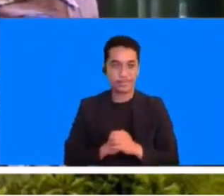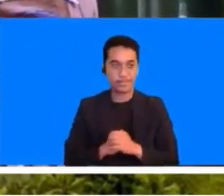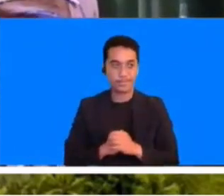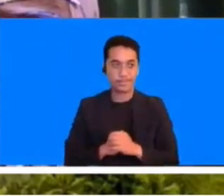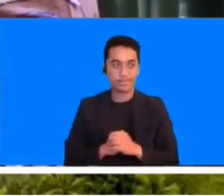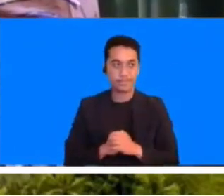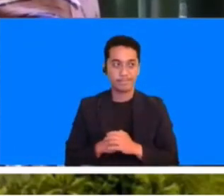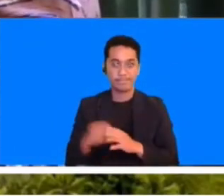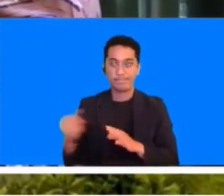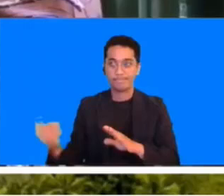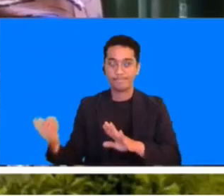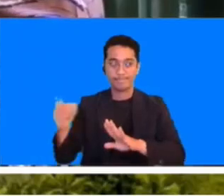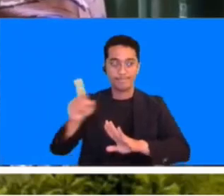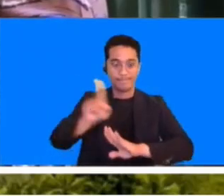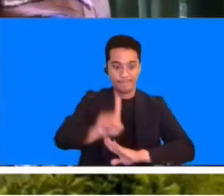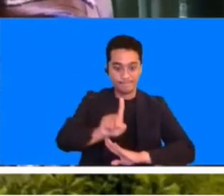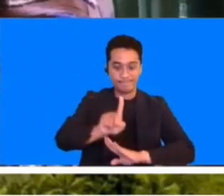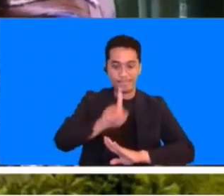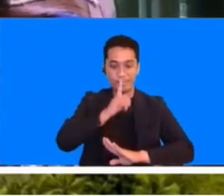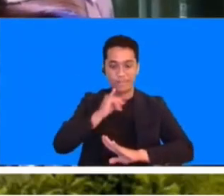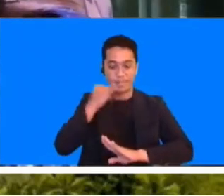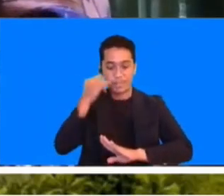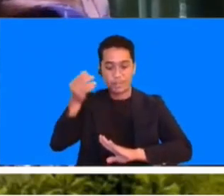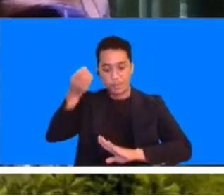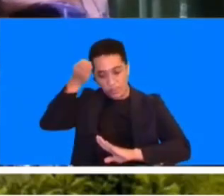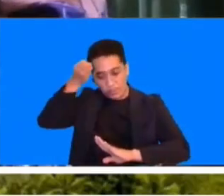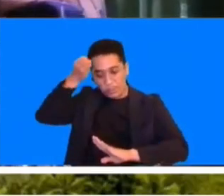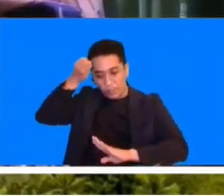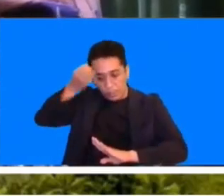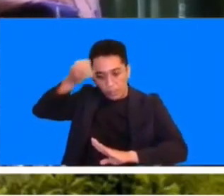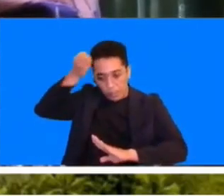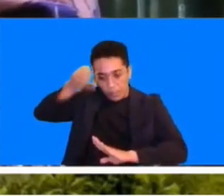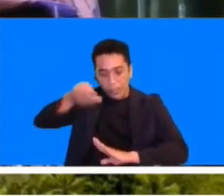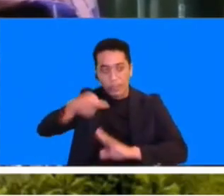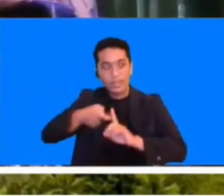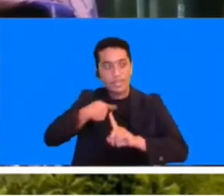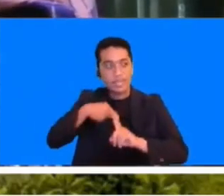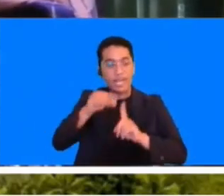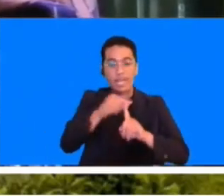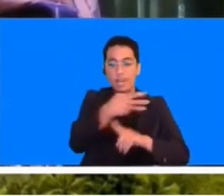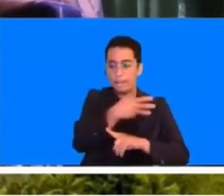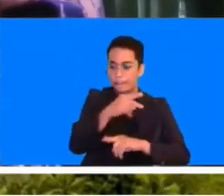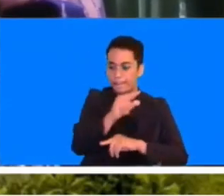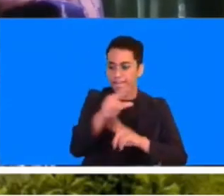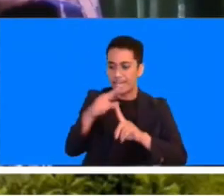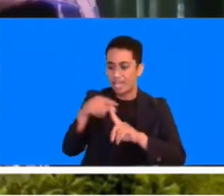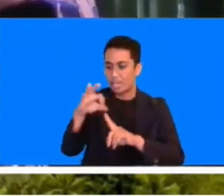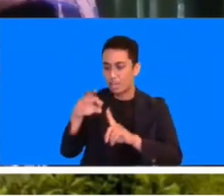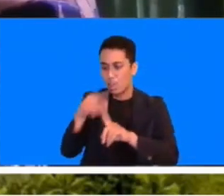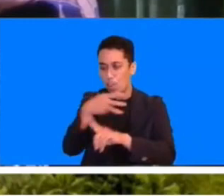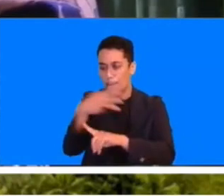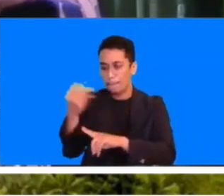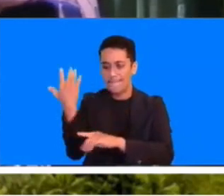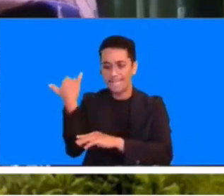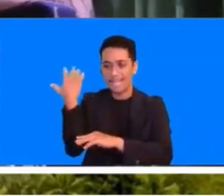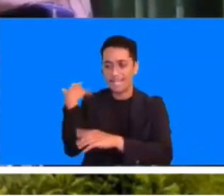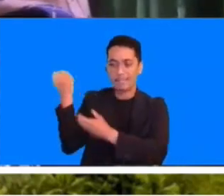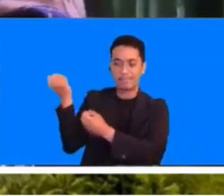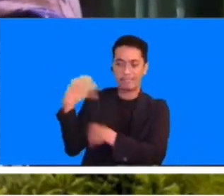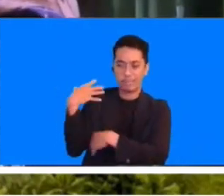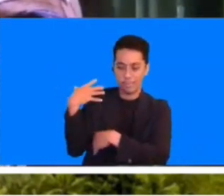Beliau sedang mentransfer knowledge tentang filosofi tadi yang beliau sampaikan